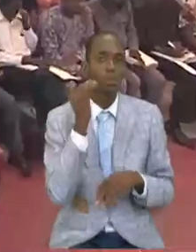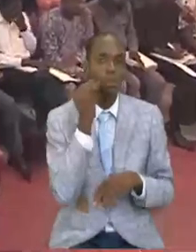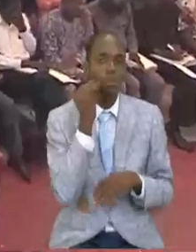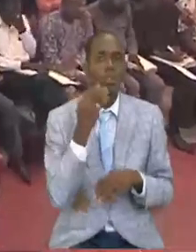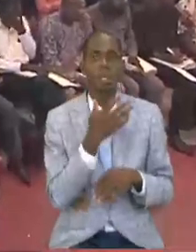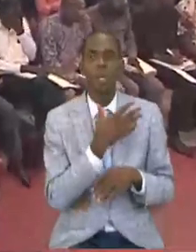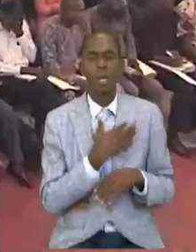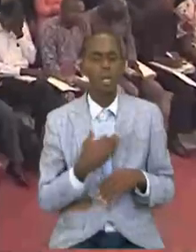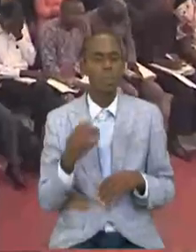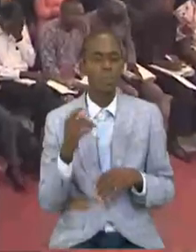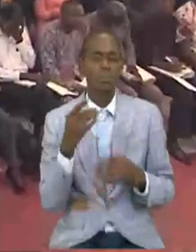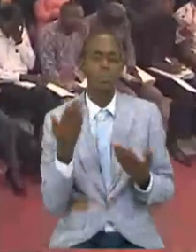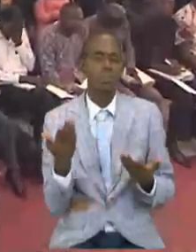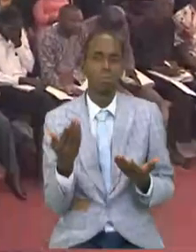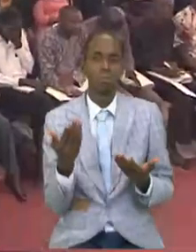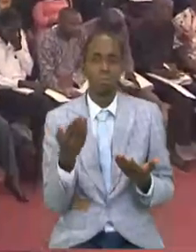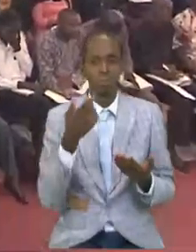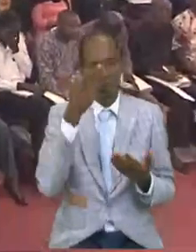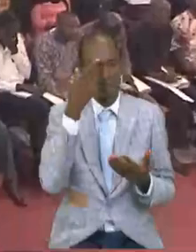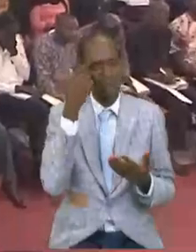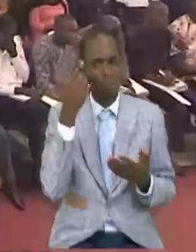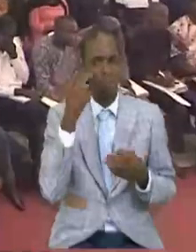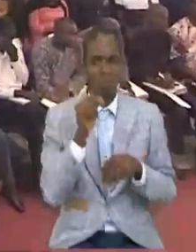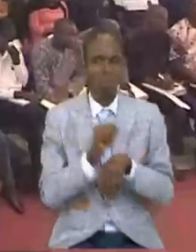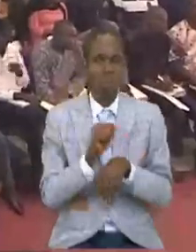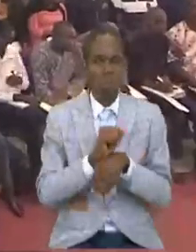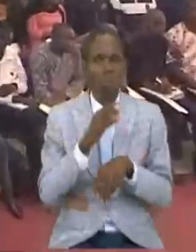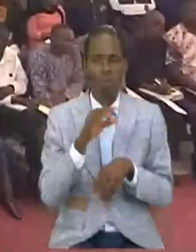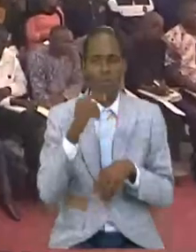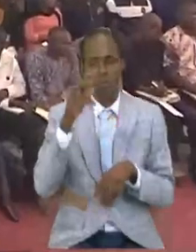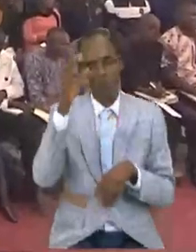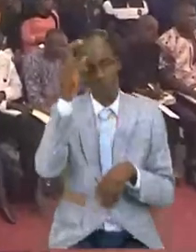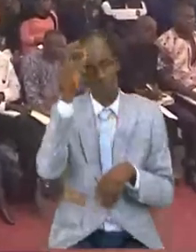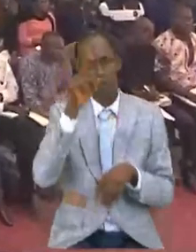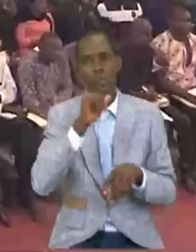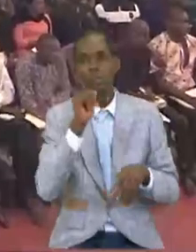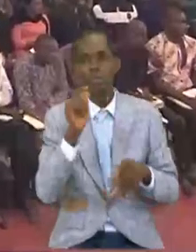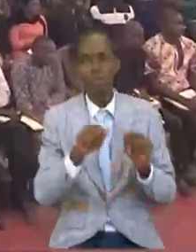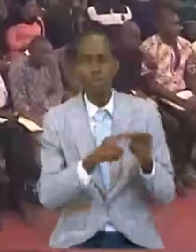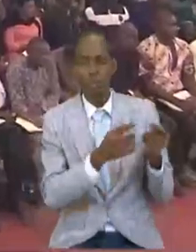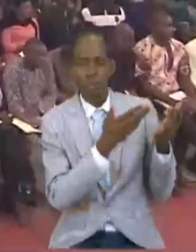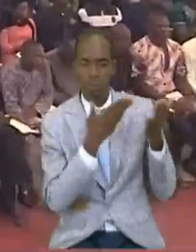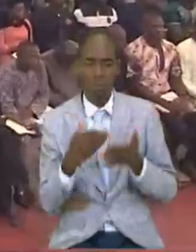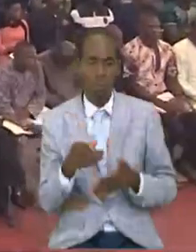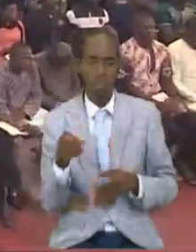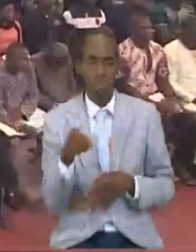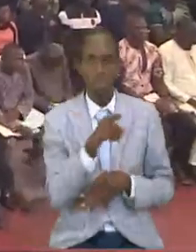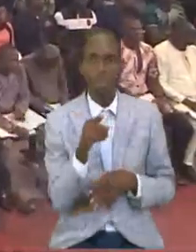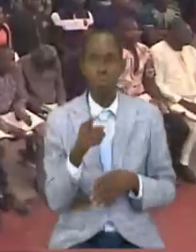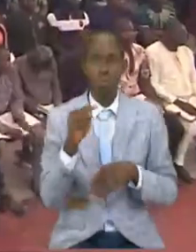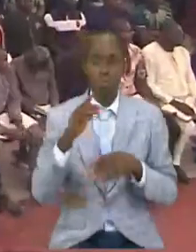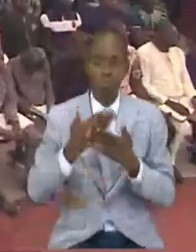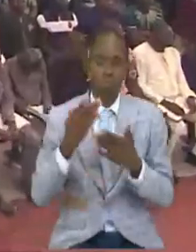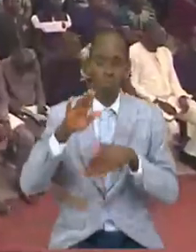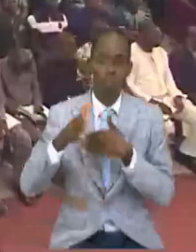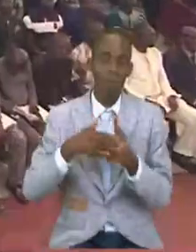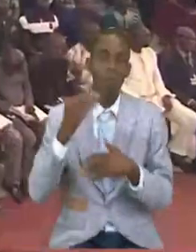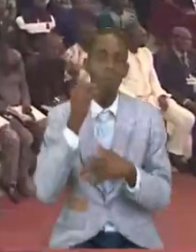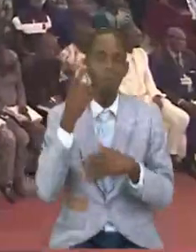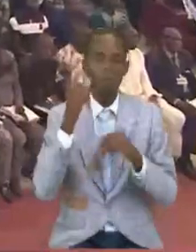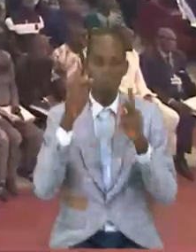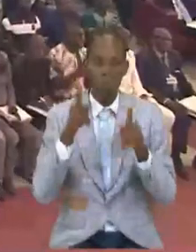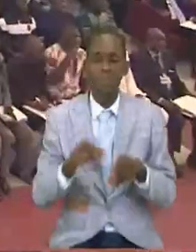que si tu as laissé quelqu'un à la maison, parce que tu ne peux pas amener la personne à l'église à cause de l'œuvre du diable, avant que tu ne rentres à la maison,